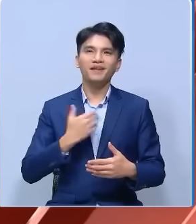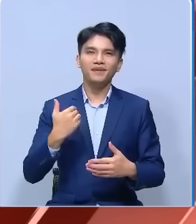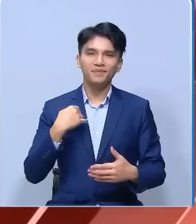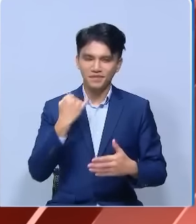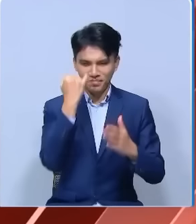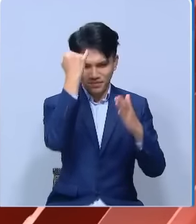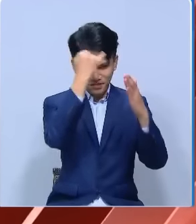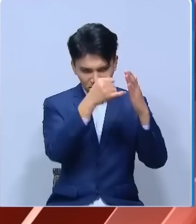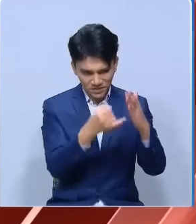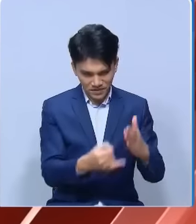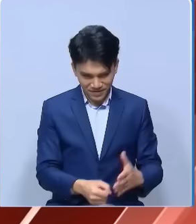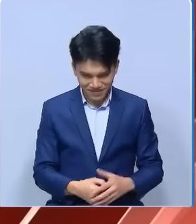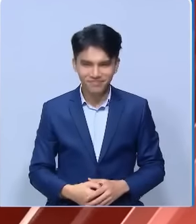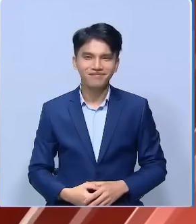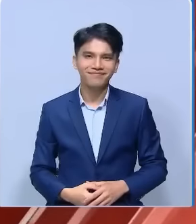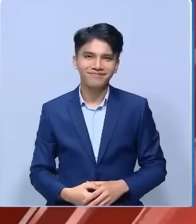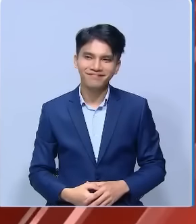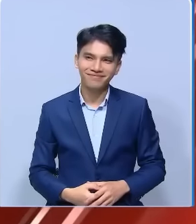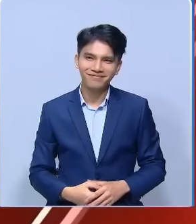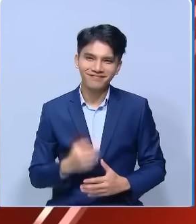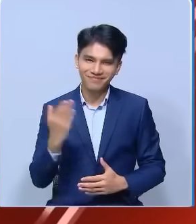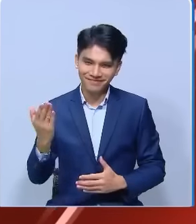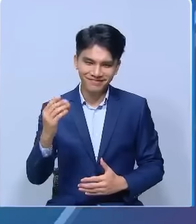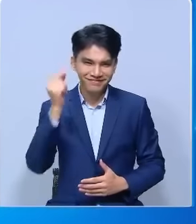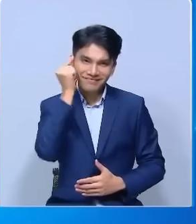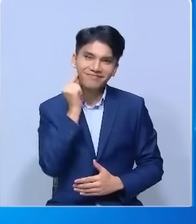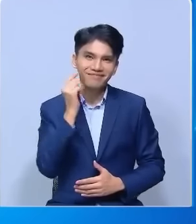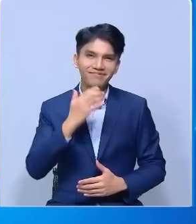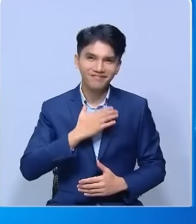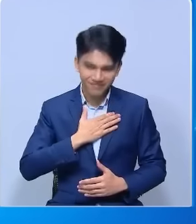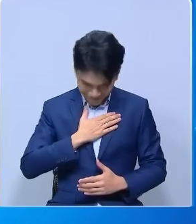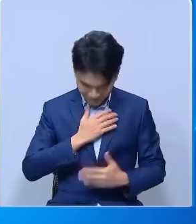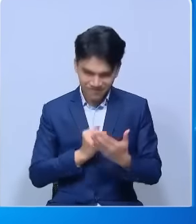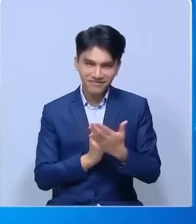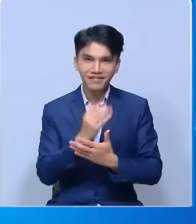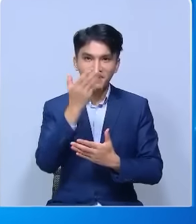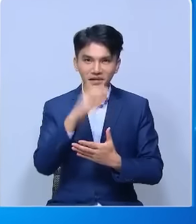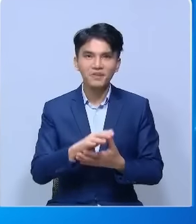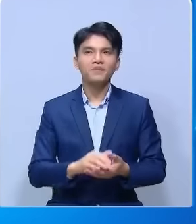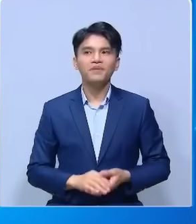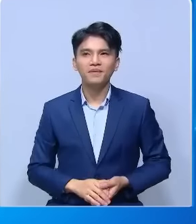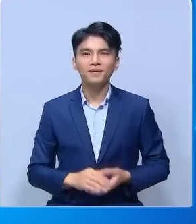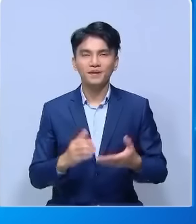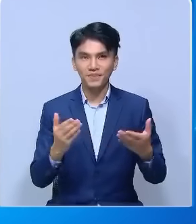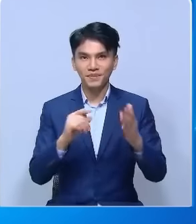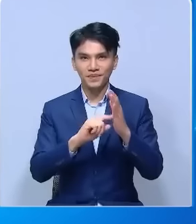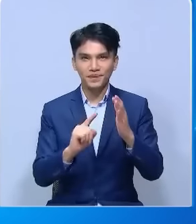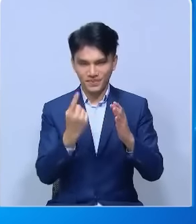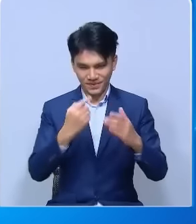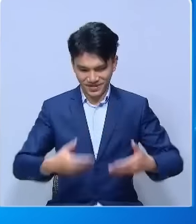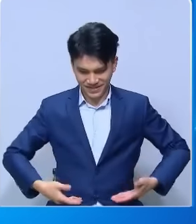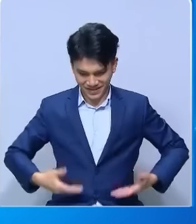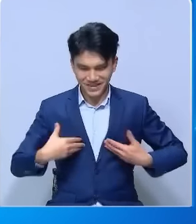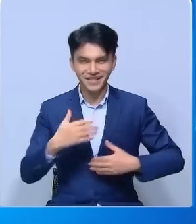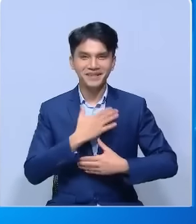ม่ถูกรางวัลไปพันฉบับ นั่นเป็นคุณแต่สำหรับดิฉันเนี่ยเคยถูกมันแล้วถือว่าครั้งแรกในชีวิต คุ